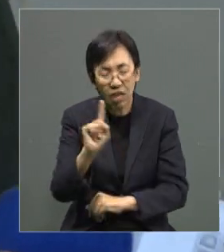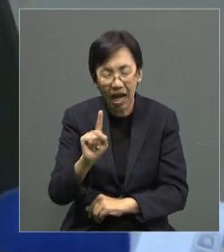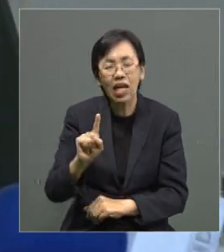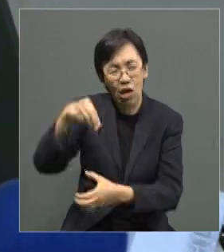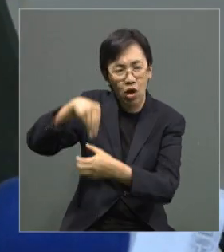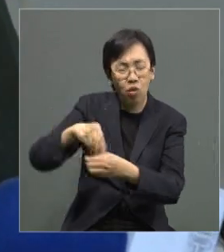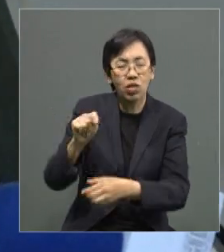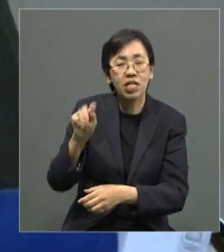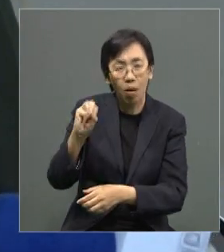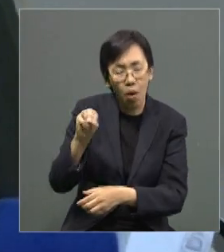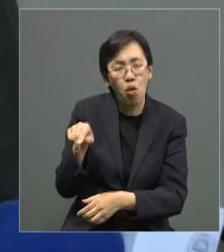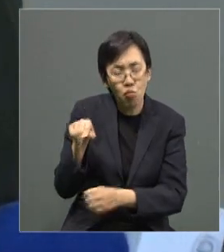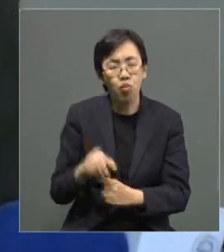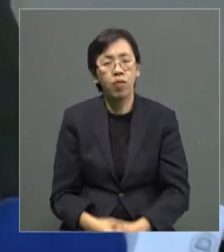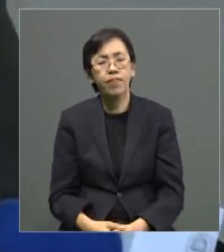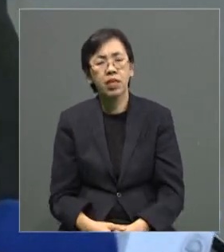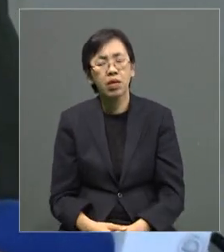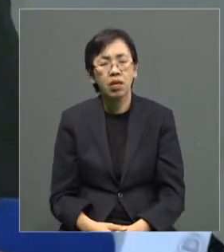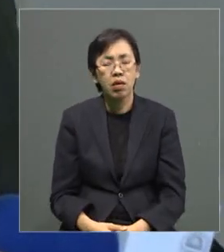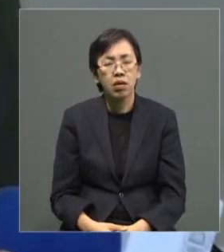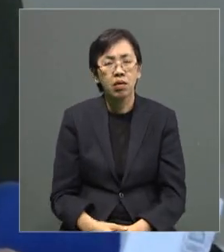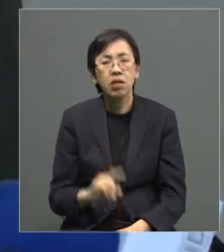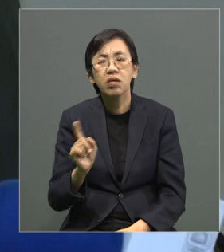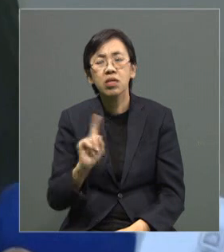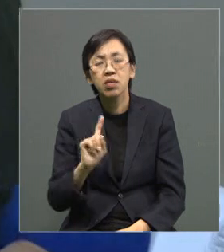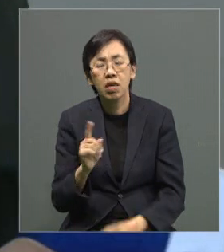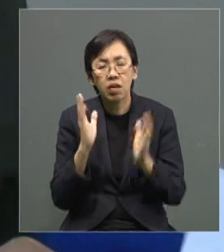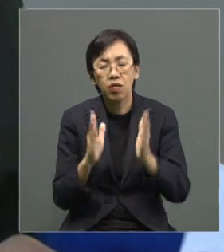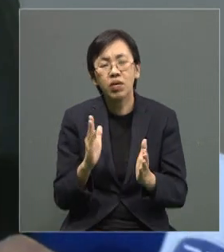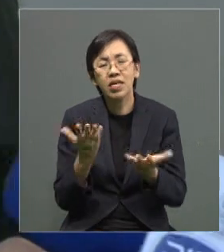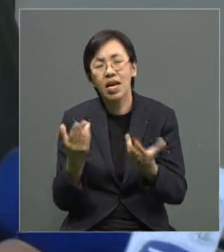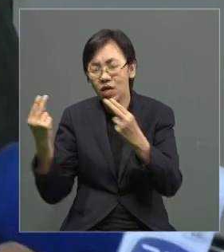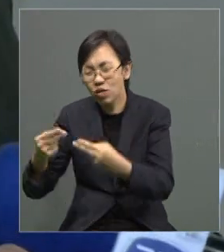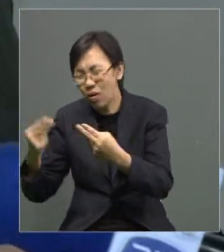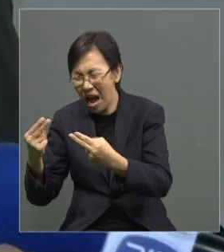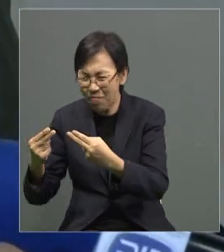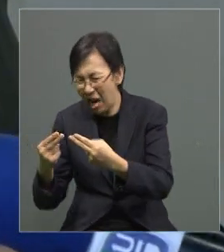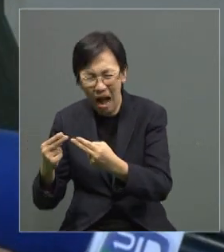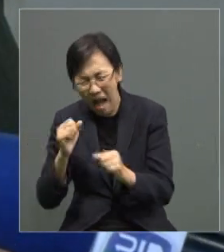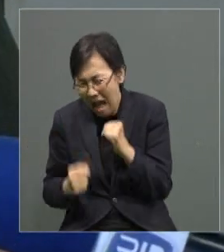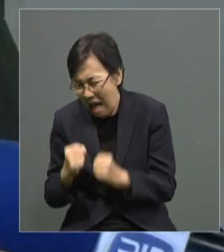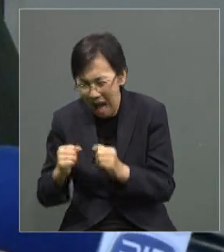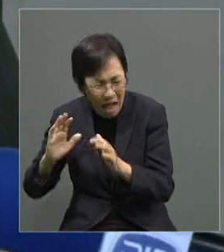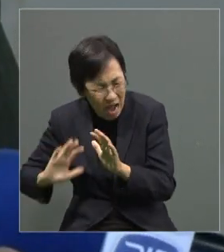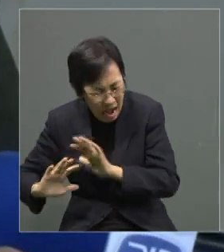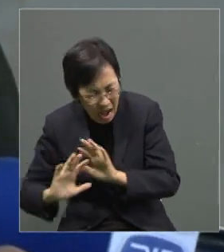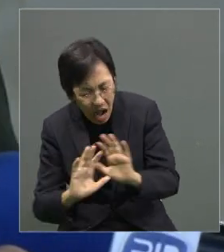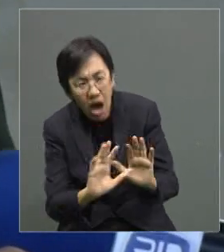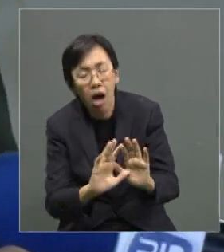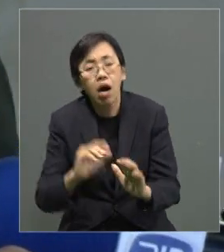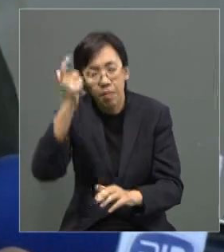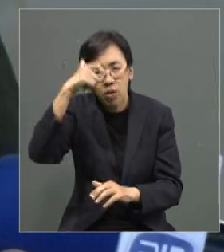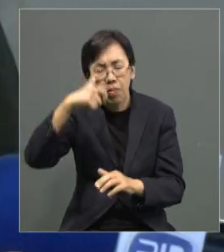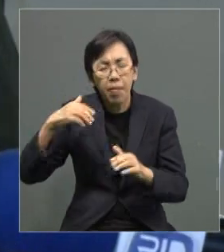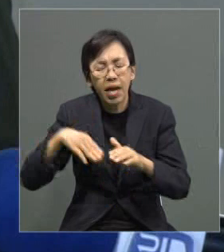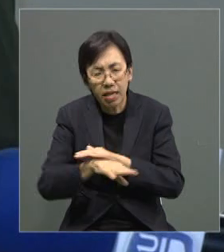ะครับยังมีอีกจำนวนมากที่อยู่เป็นผู้หนีภัยสงครามเนี่ยหนีภัยการสู้รบเนี่ยชาวเมียนมาน